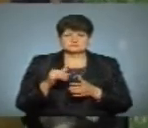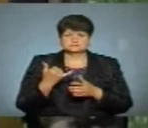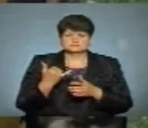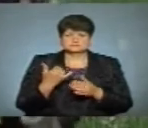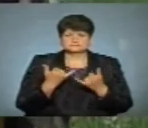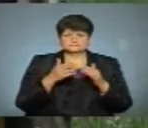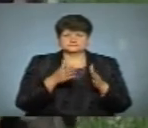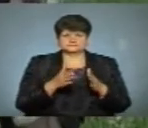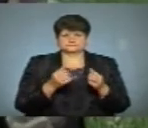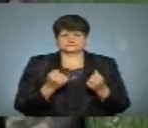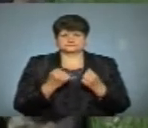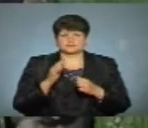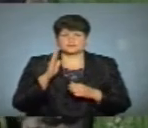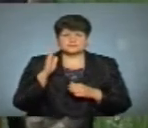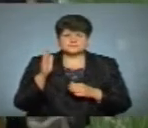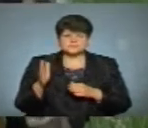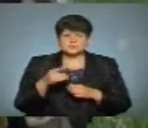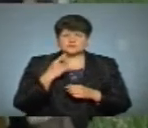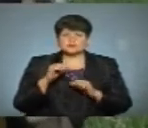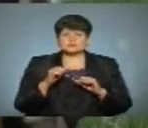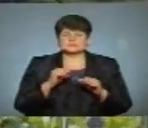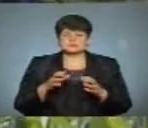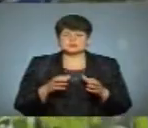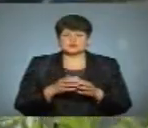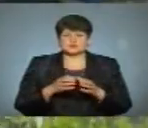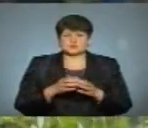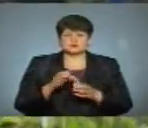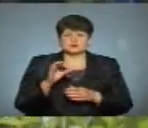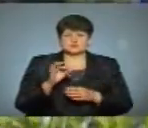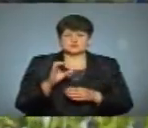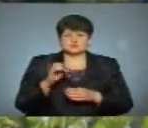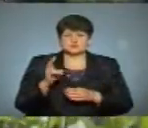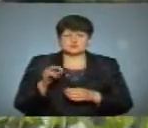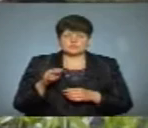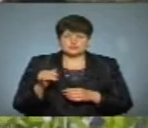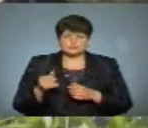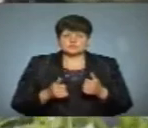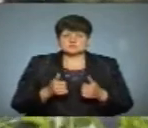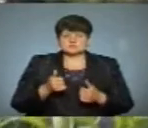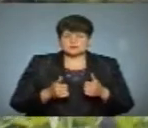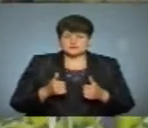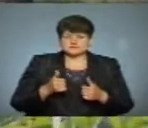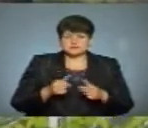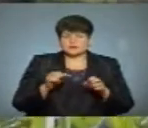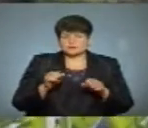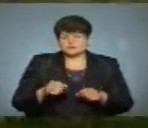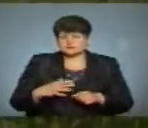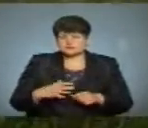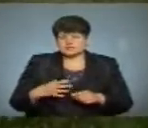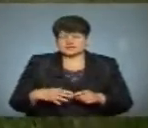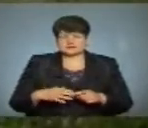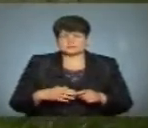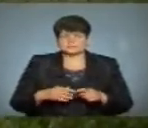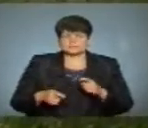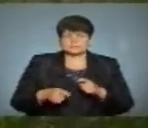безпеки в майбутньому. За словами керівниці команди «Північ» Олександри Соколовської, під час змагань на ділянках дороги в засідках може чекати диверсійна